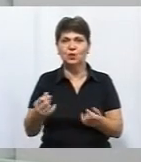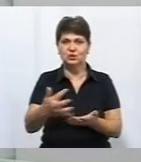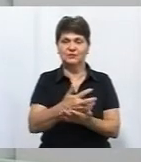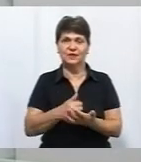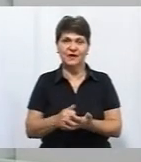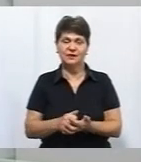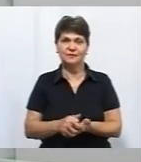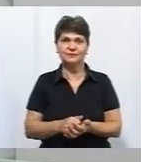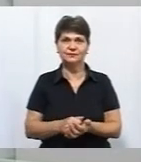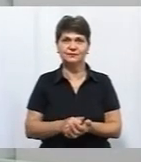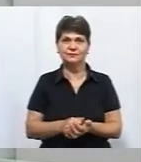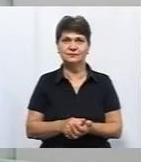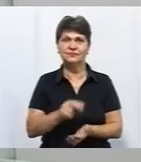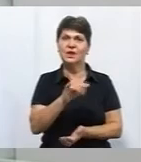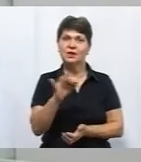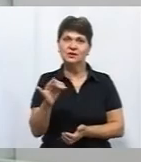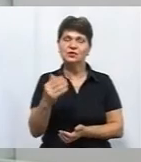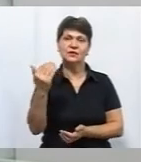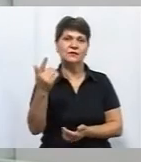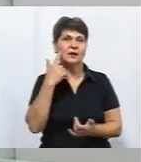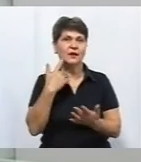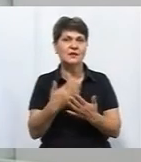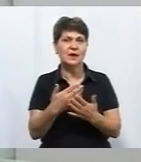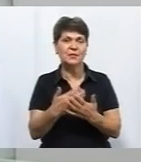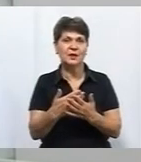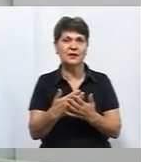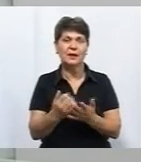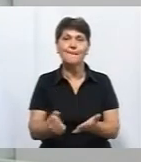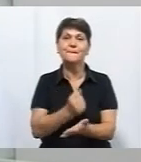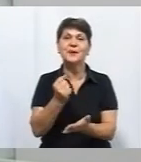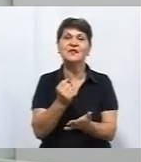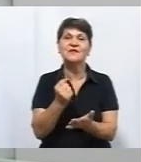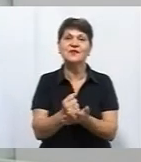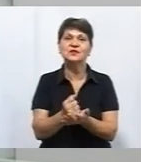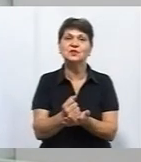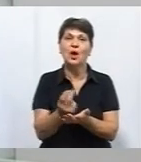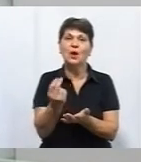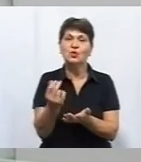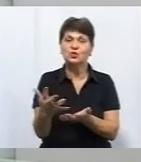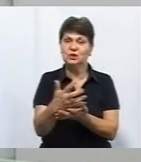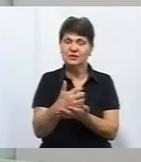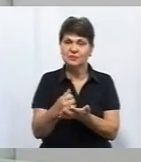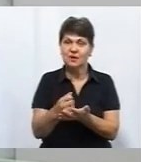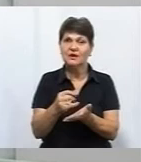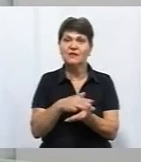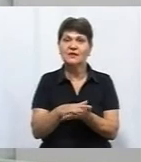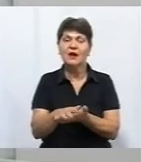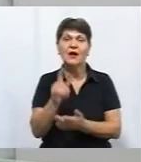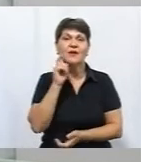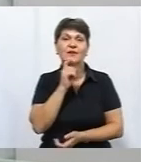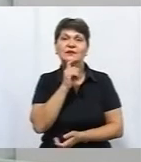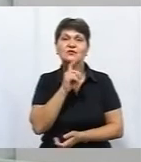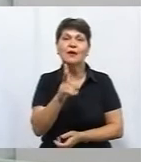кошти. Чи надаєте ви, наприклад, скріни підтвердження, на що вони витрачені, як на це вінничани реагують?